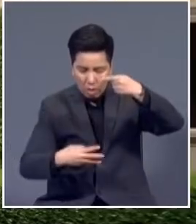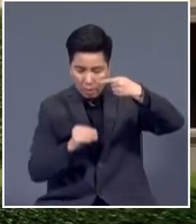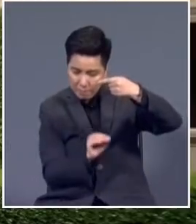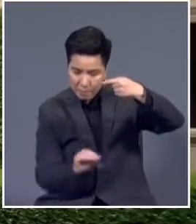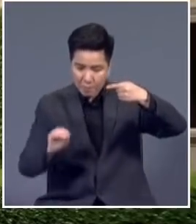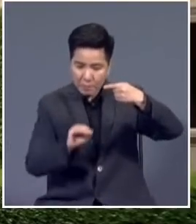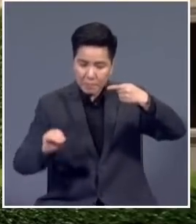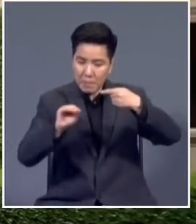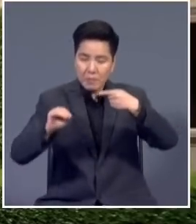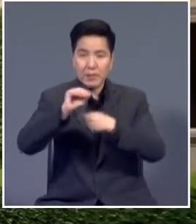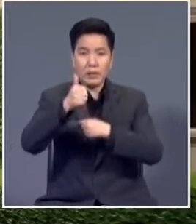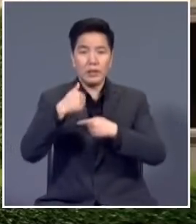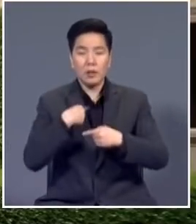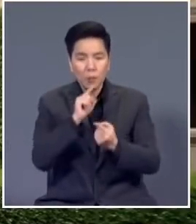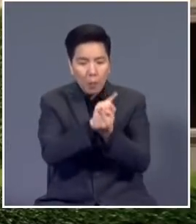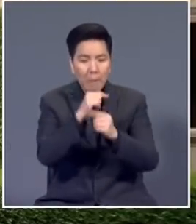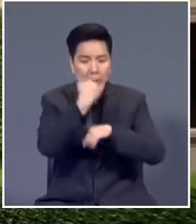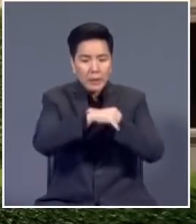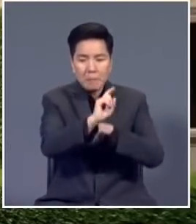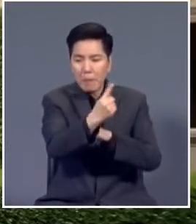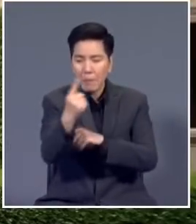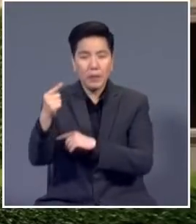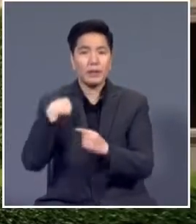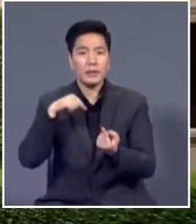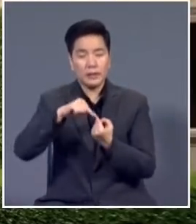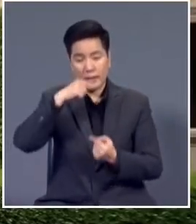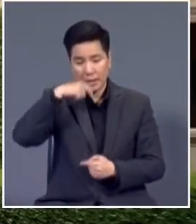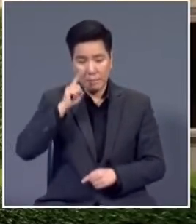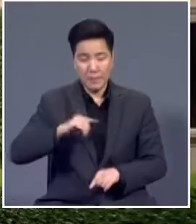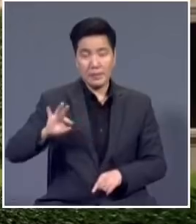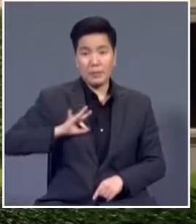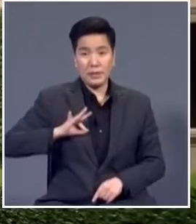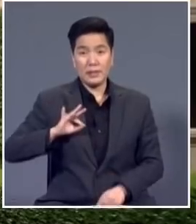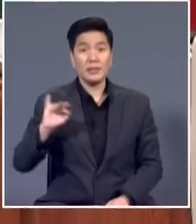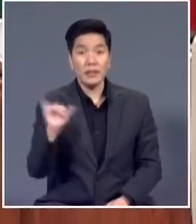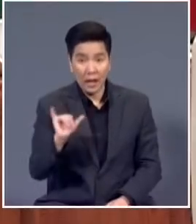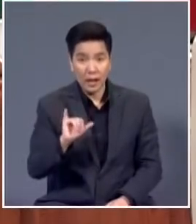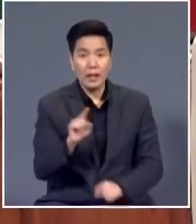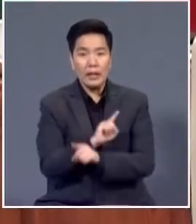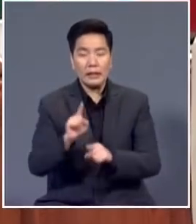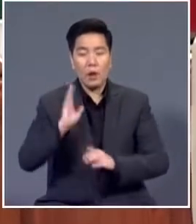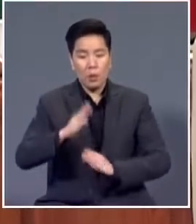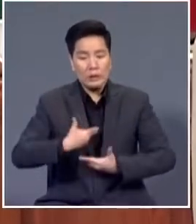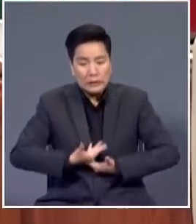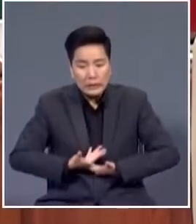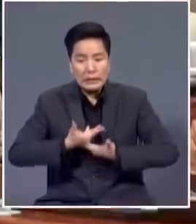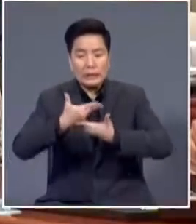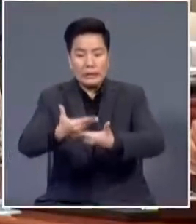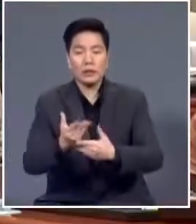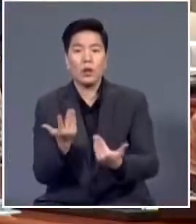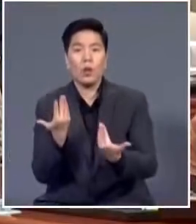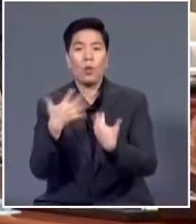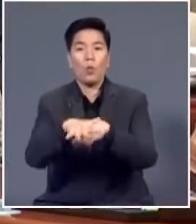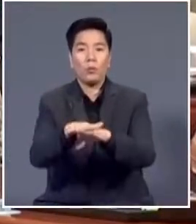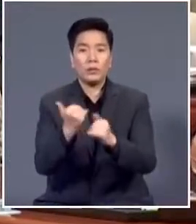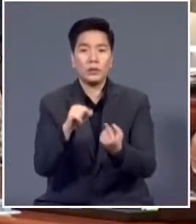ไปร่วมประชุมหารือกับกลุ่มประเทศใหม่ๆถึงแม้ว่าไทยจะไม่ได้เข้าร่วมเป็นสมาชิก แต่ก็ยังได้รับคำเชิญให้เข้าร่วมเช่นการประชุ